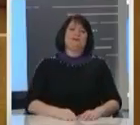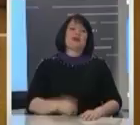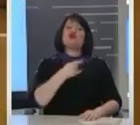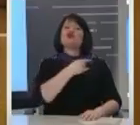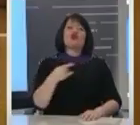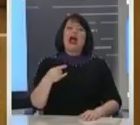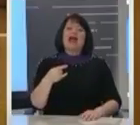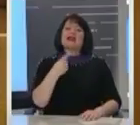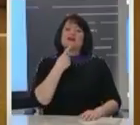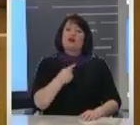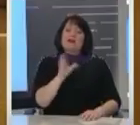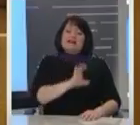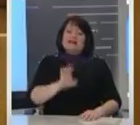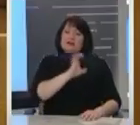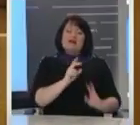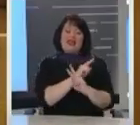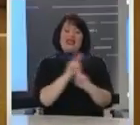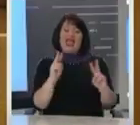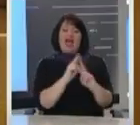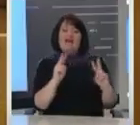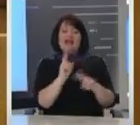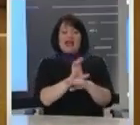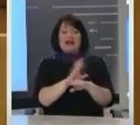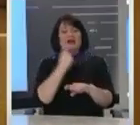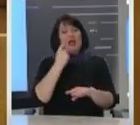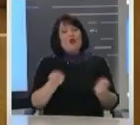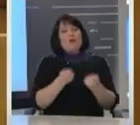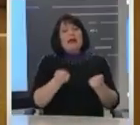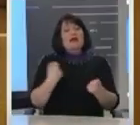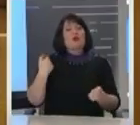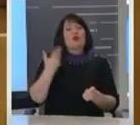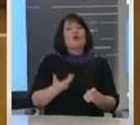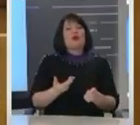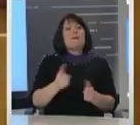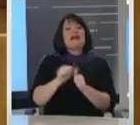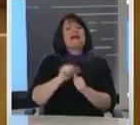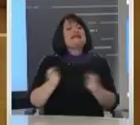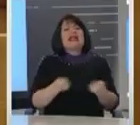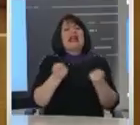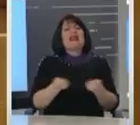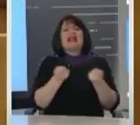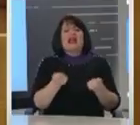με τον κύριο Ζουράρη, ψάξαμε λίγο στη διάβγεια. Να δούμε τη δράση του κύριου Ζουράρη τους τελευταίους μήνες.